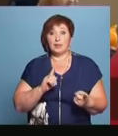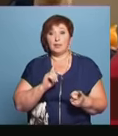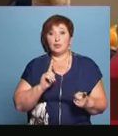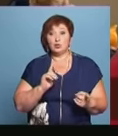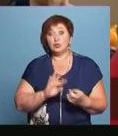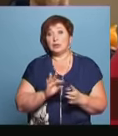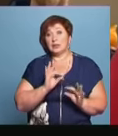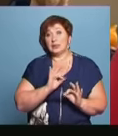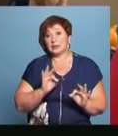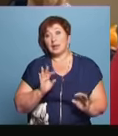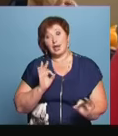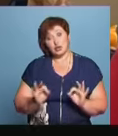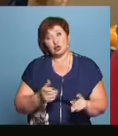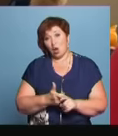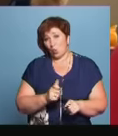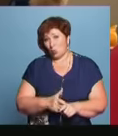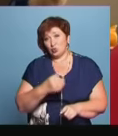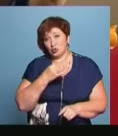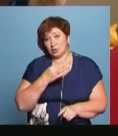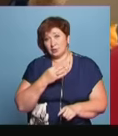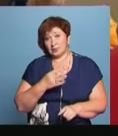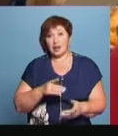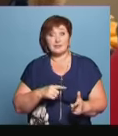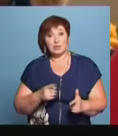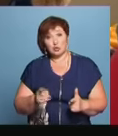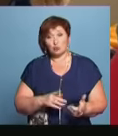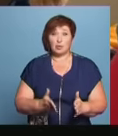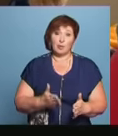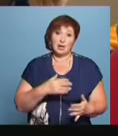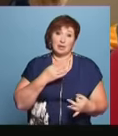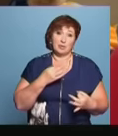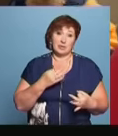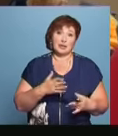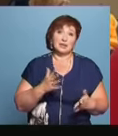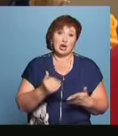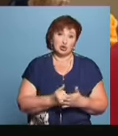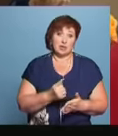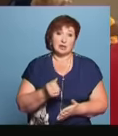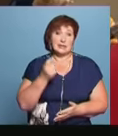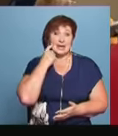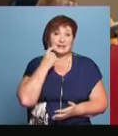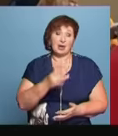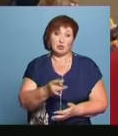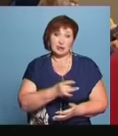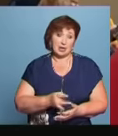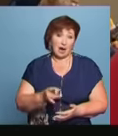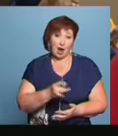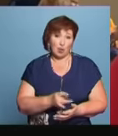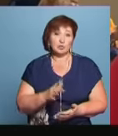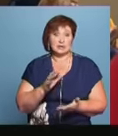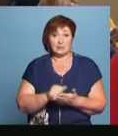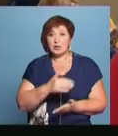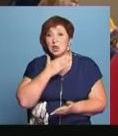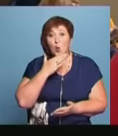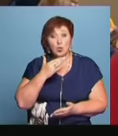обработке дерева, конечно, хотим. Ну и у нас в перспективе работать с мастерами-надомниками. Наш Сарапульский район, он богат мастерами. У нас занимается очень много,